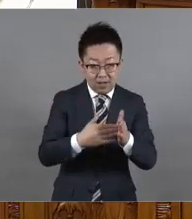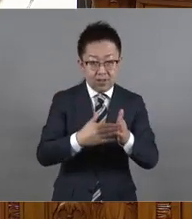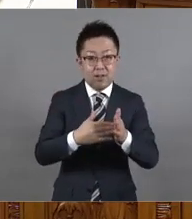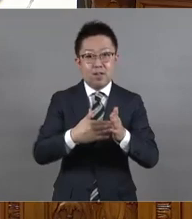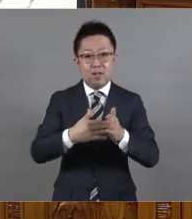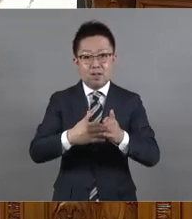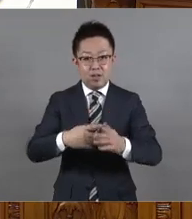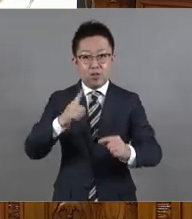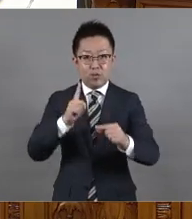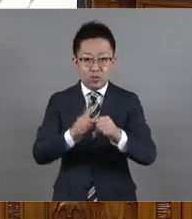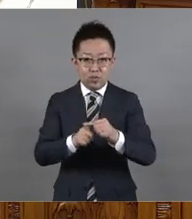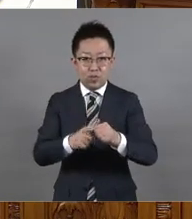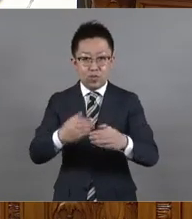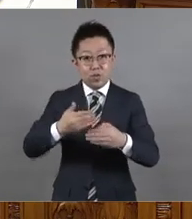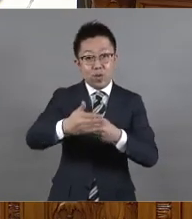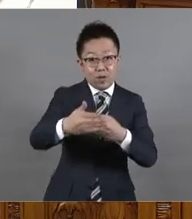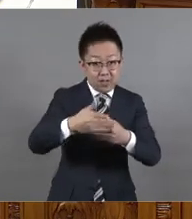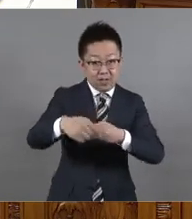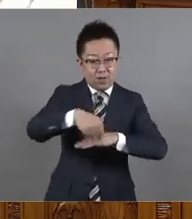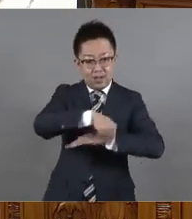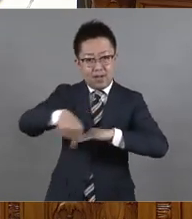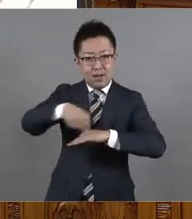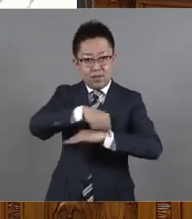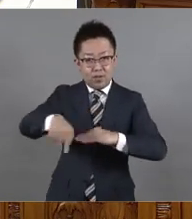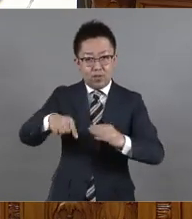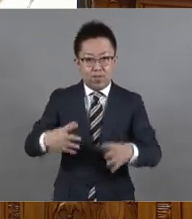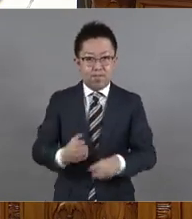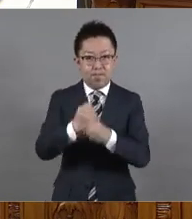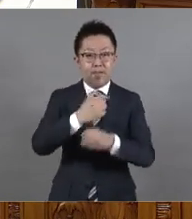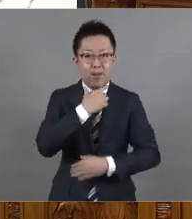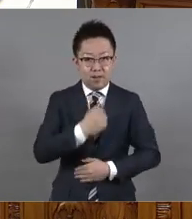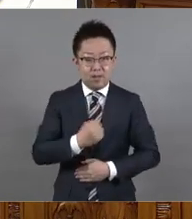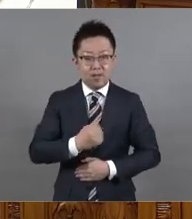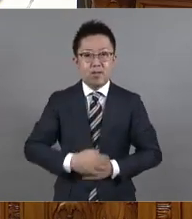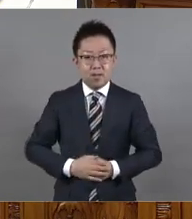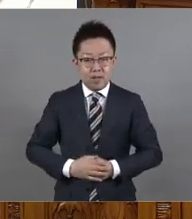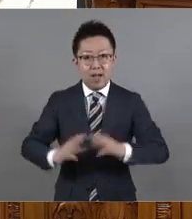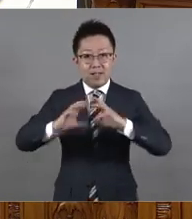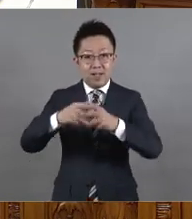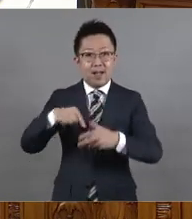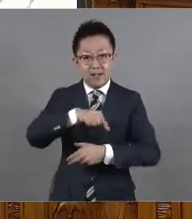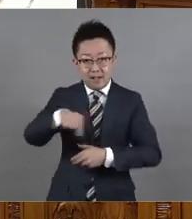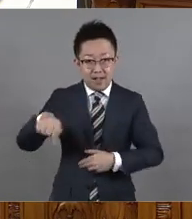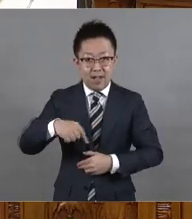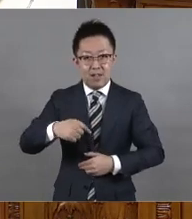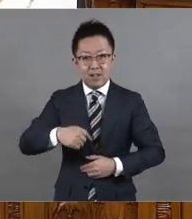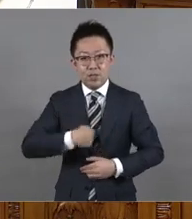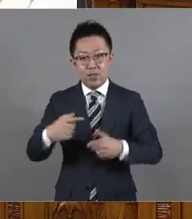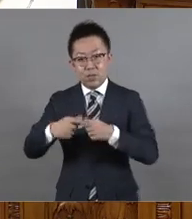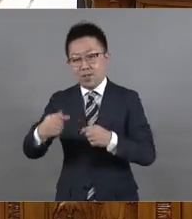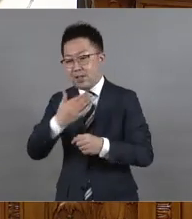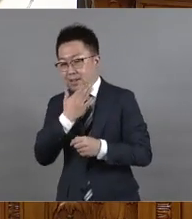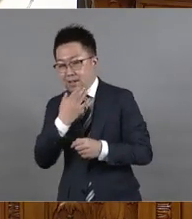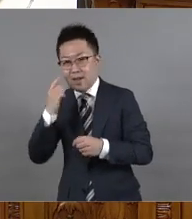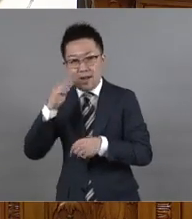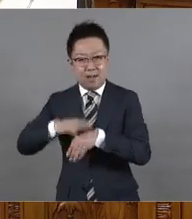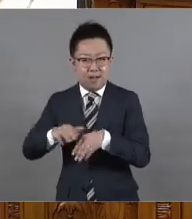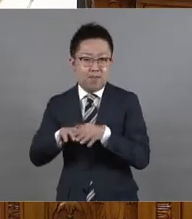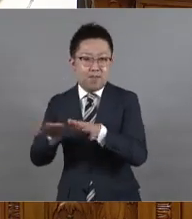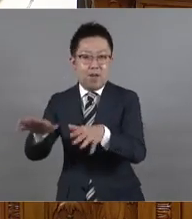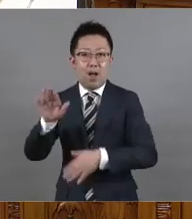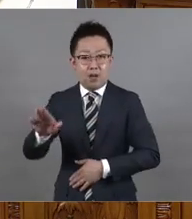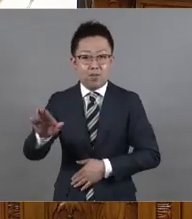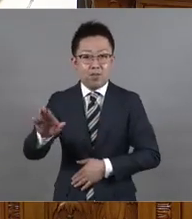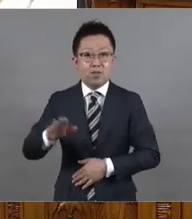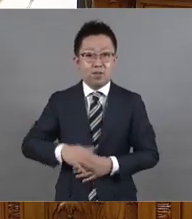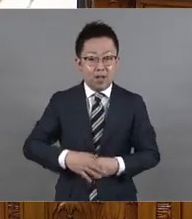中長期戦略を取りまとめてまいりますまた世界で時刻第一主義が広がるなかtpp 礼文協定等を